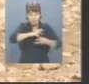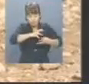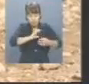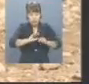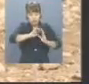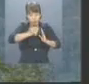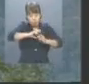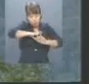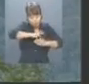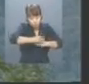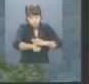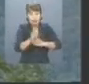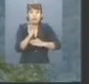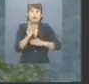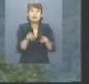ต่อเนื่องค่ะ